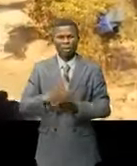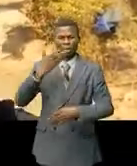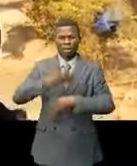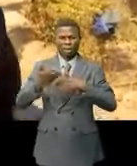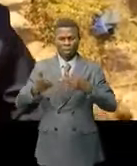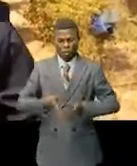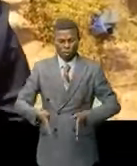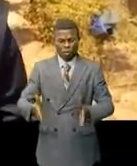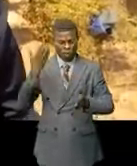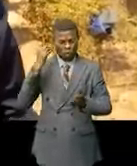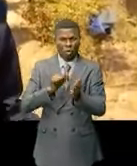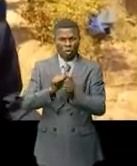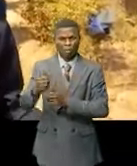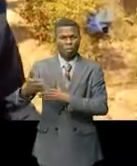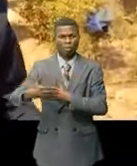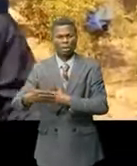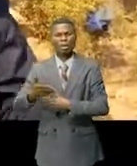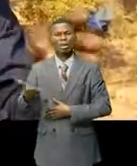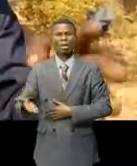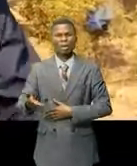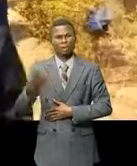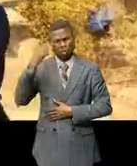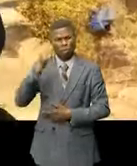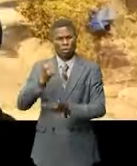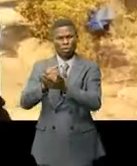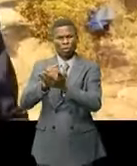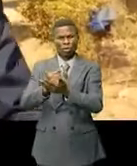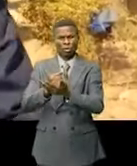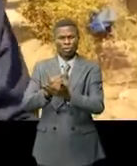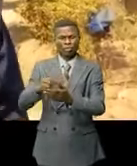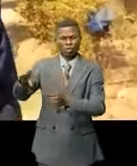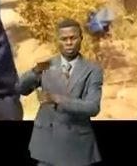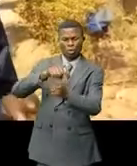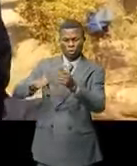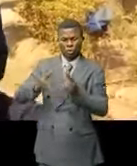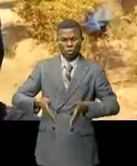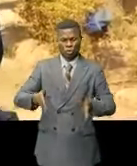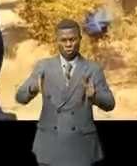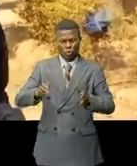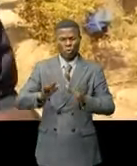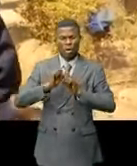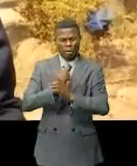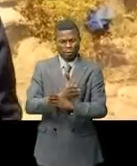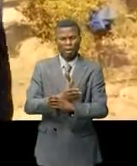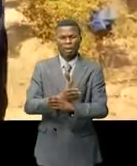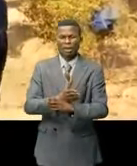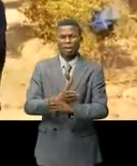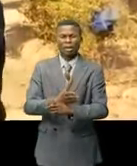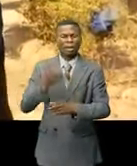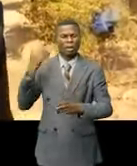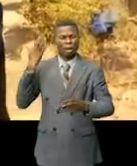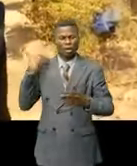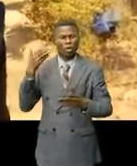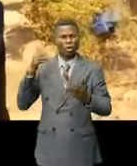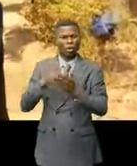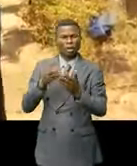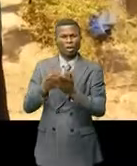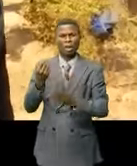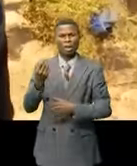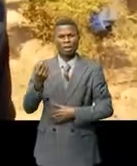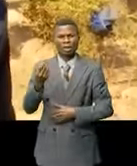caniveau côté gauche pour permettre à ce que tous les ravinements qui étaient ici soient disparus. Mais le financement, nous avons eu auprès